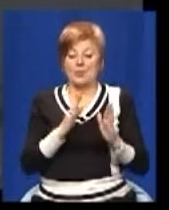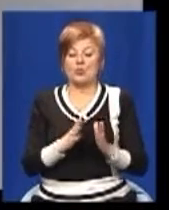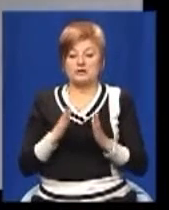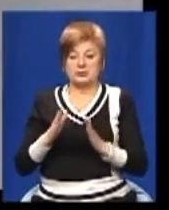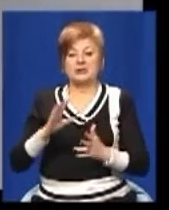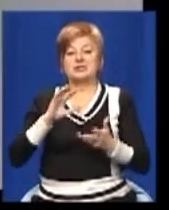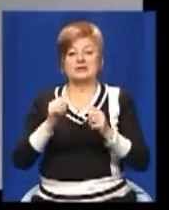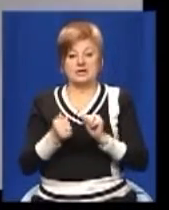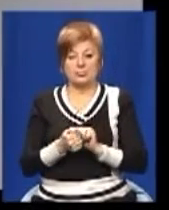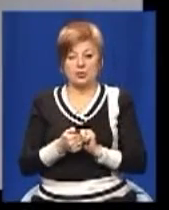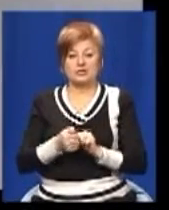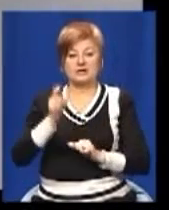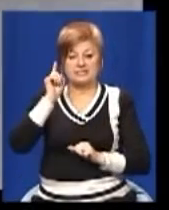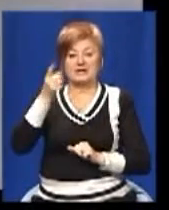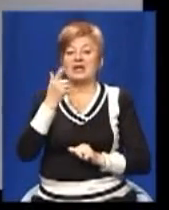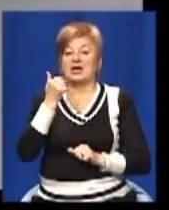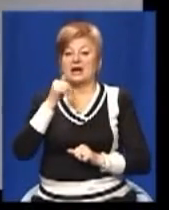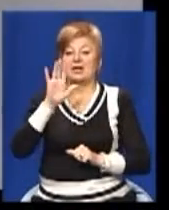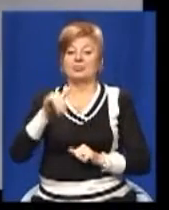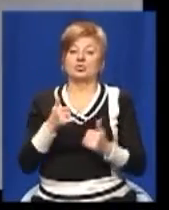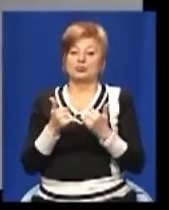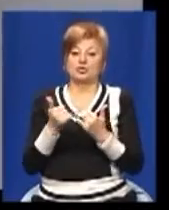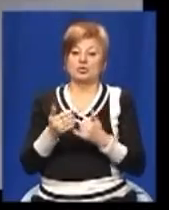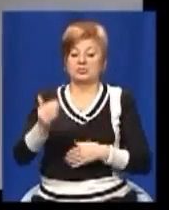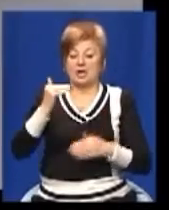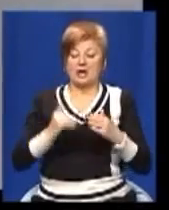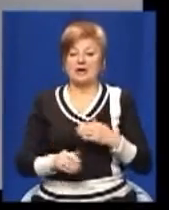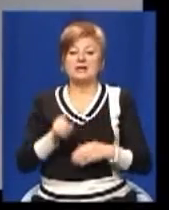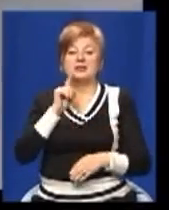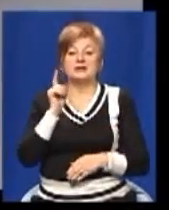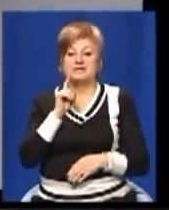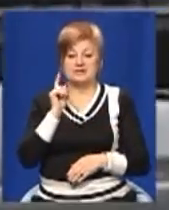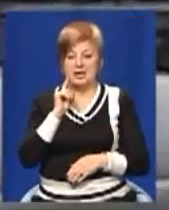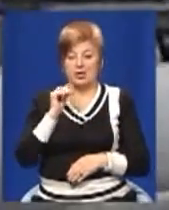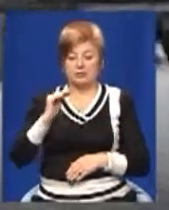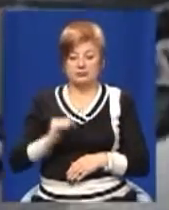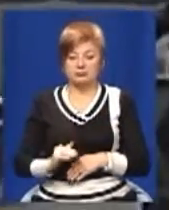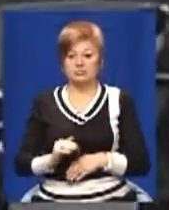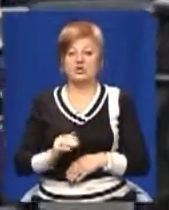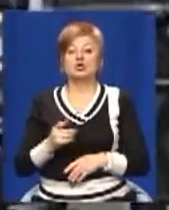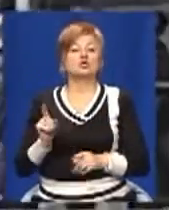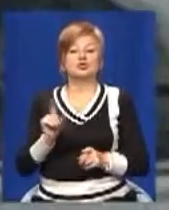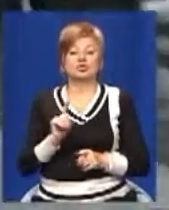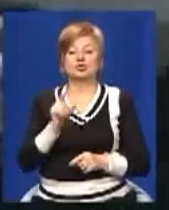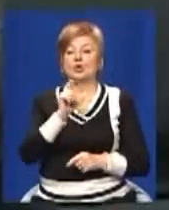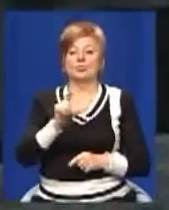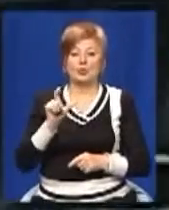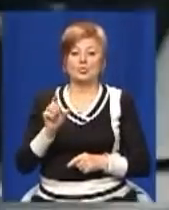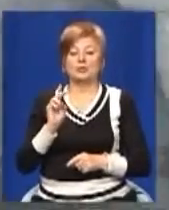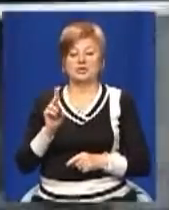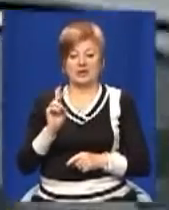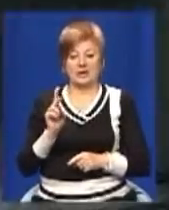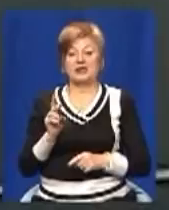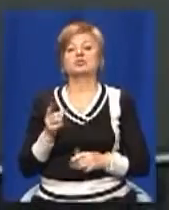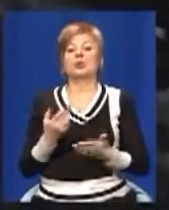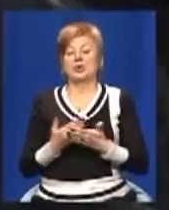сигналів за кольорами? Зверху червоний, потім жовтий, а зелений має тільки нижню позицію. А все для того, щоб люди, які страждають